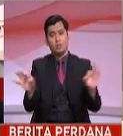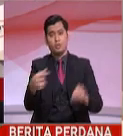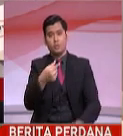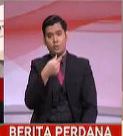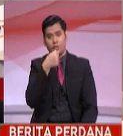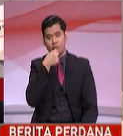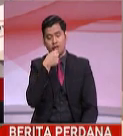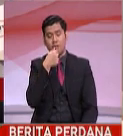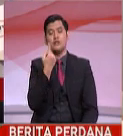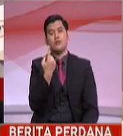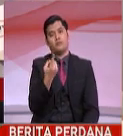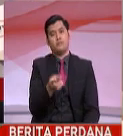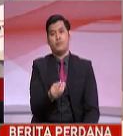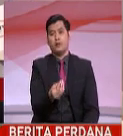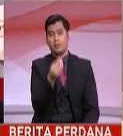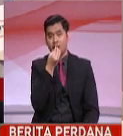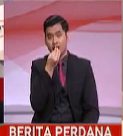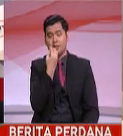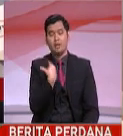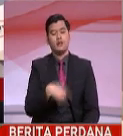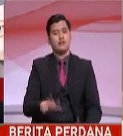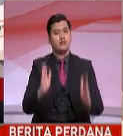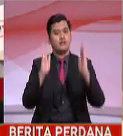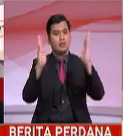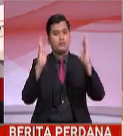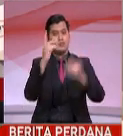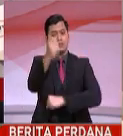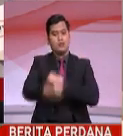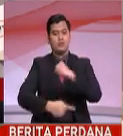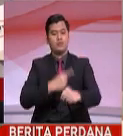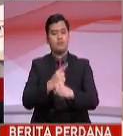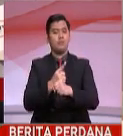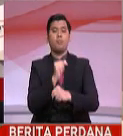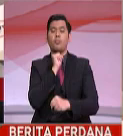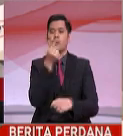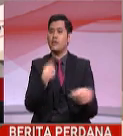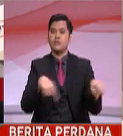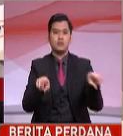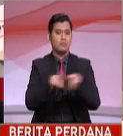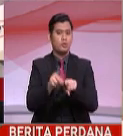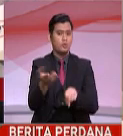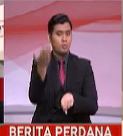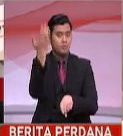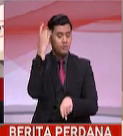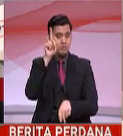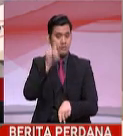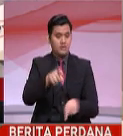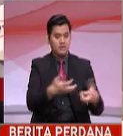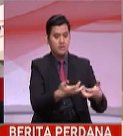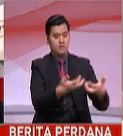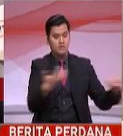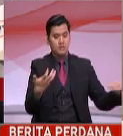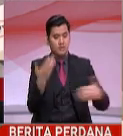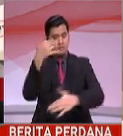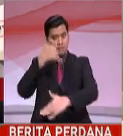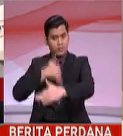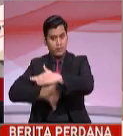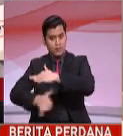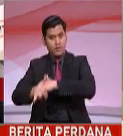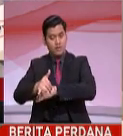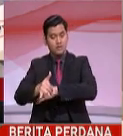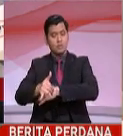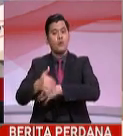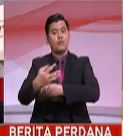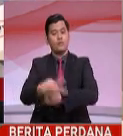untuk tempoh setahun sahaja. Jadi tak macam dulu perlu pengasingan, masuk ward,